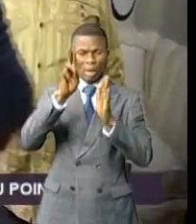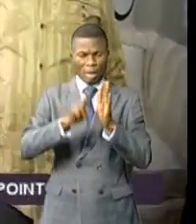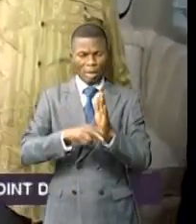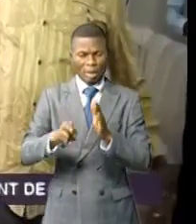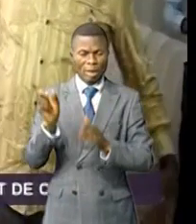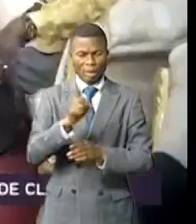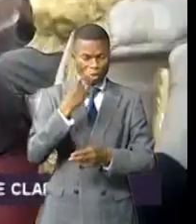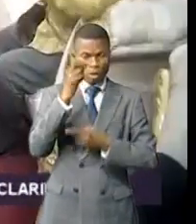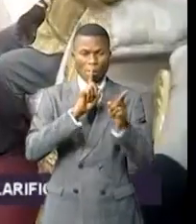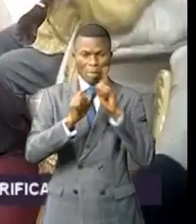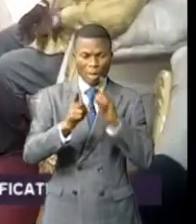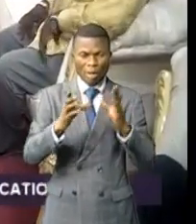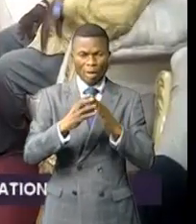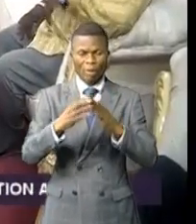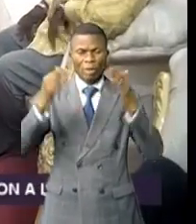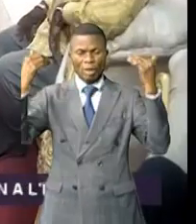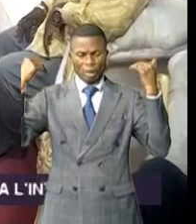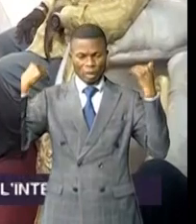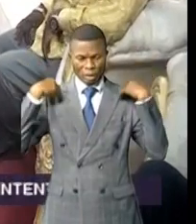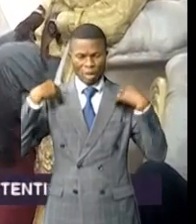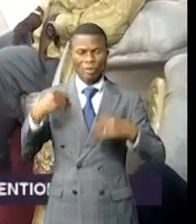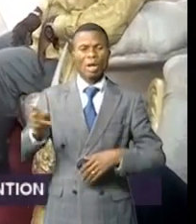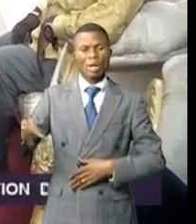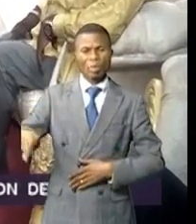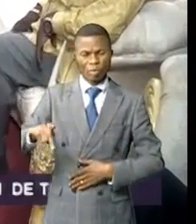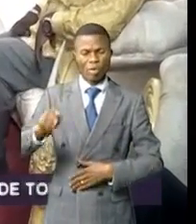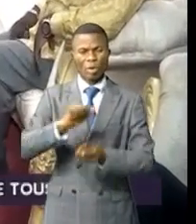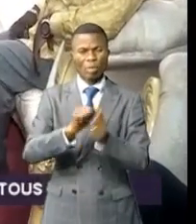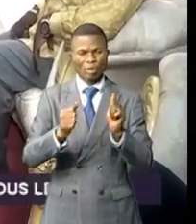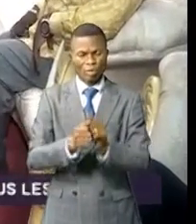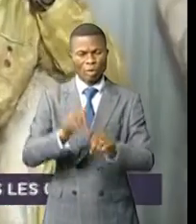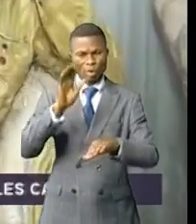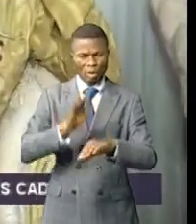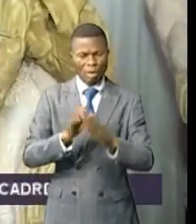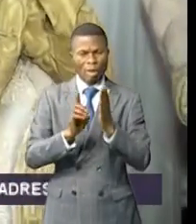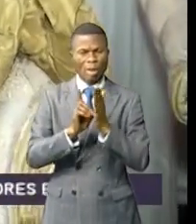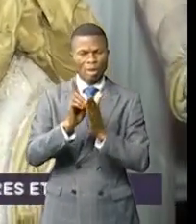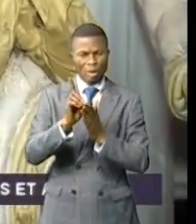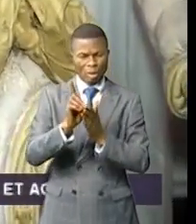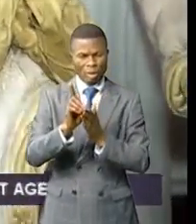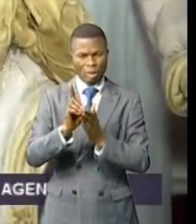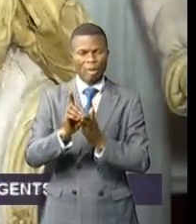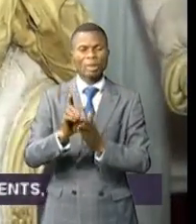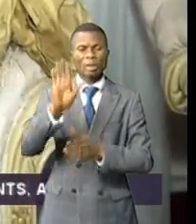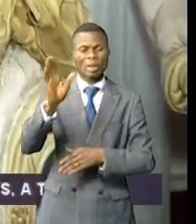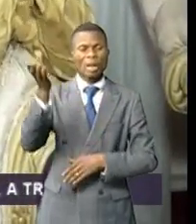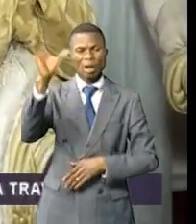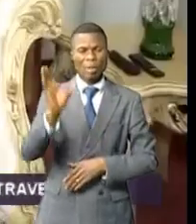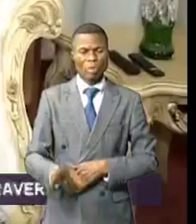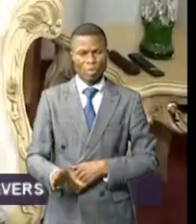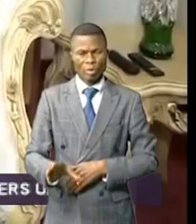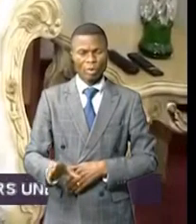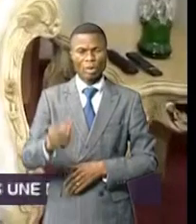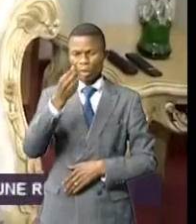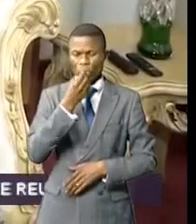pour venir échanger avec les chefs de l'exécutif provincial sur les questions qui touchent au développement de la terre natale du héros national